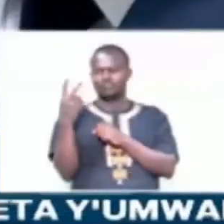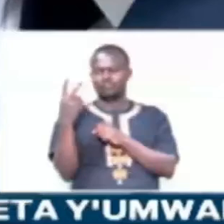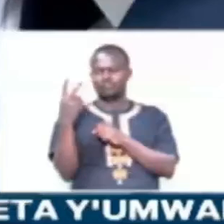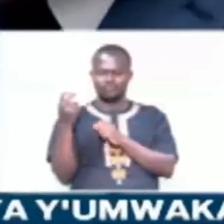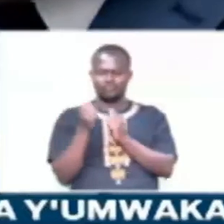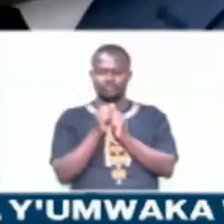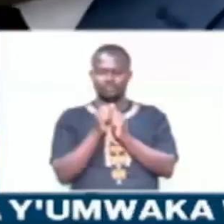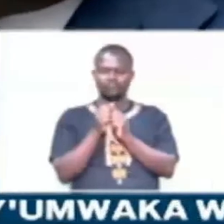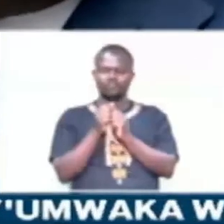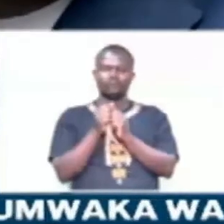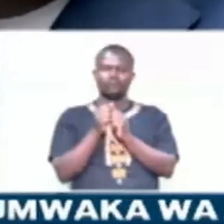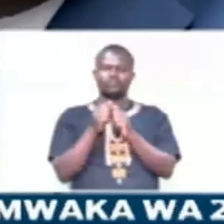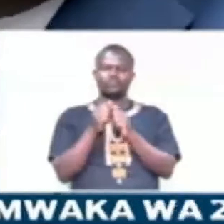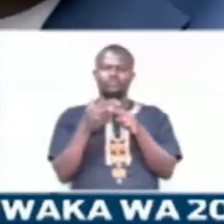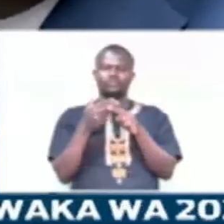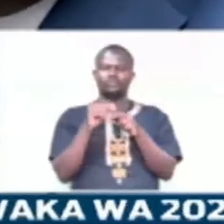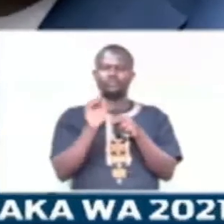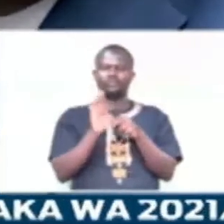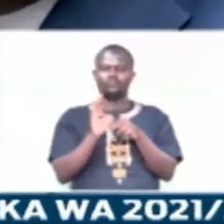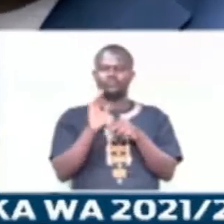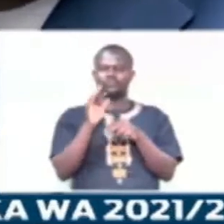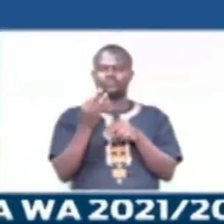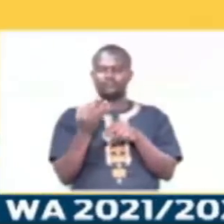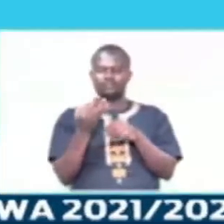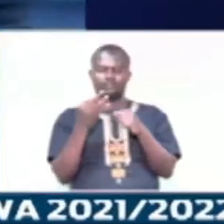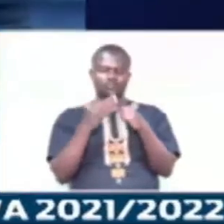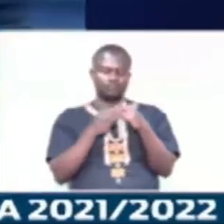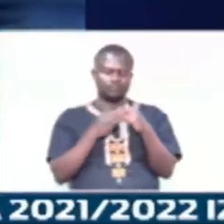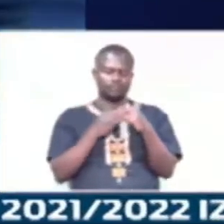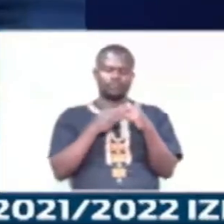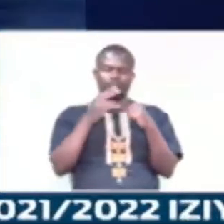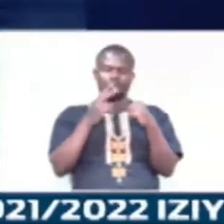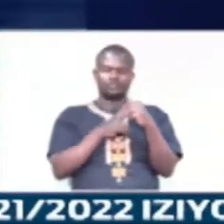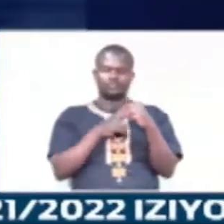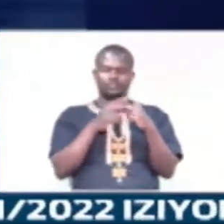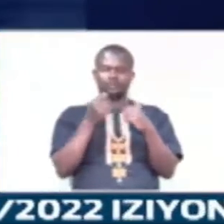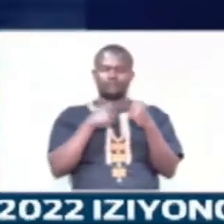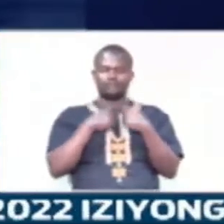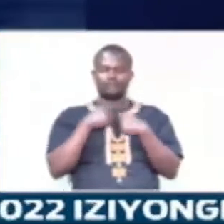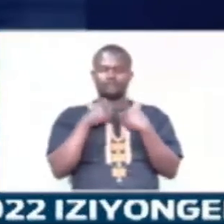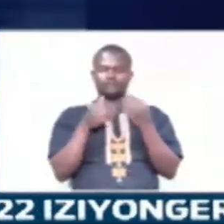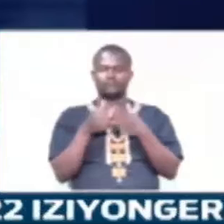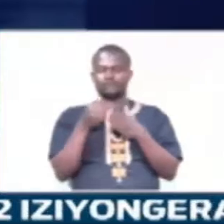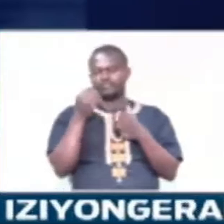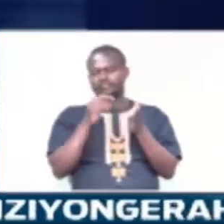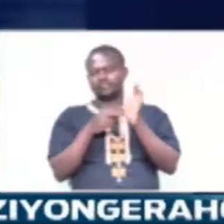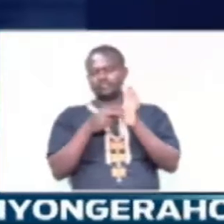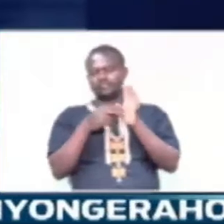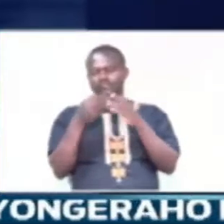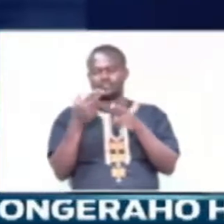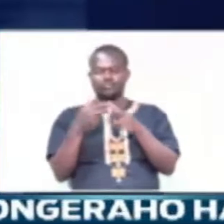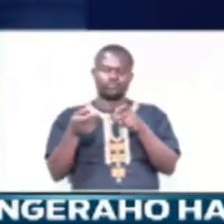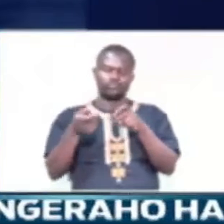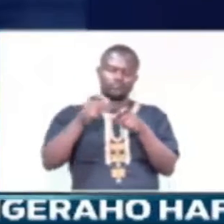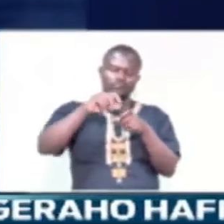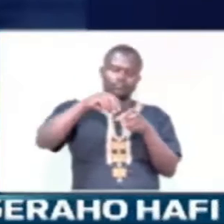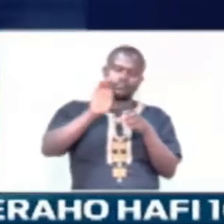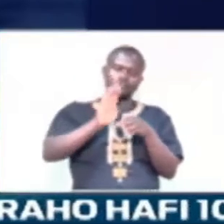2021-2022 irangana na miliyari 3,807 z'amafaranga y'u Rwanda ni ukuvuga inyongera ya